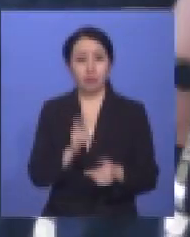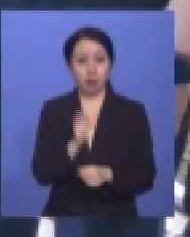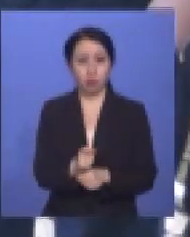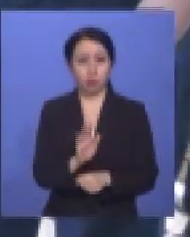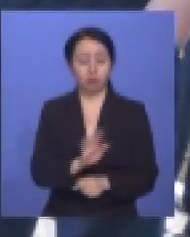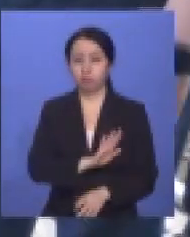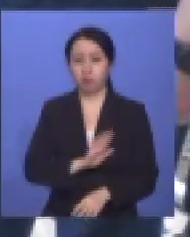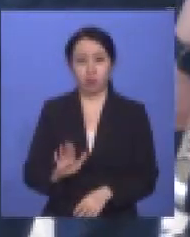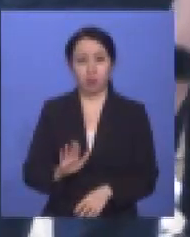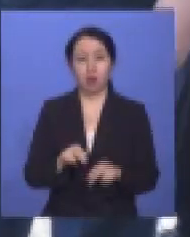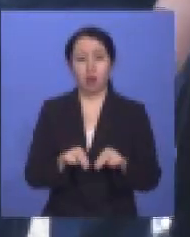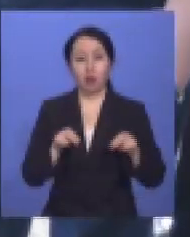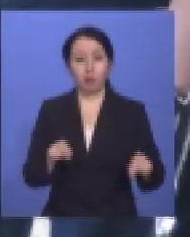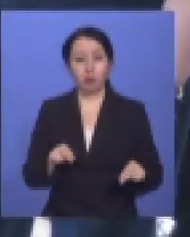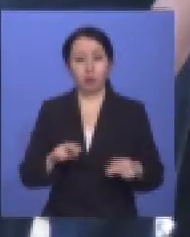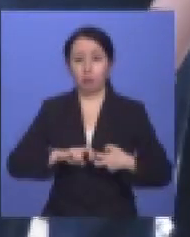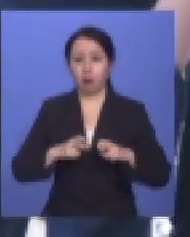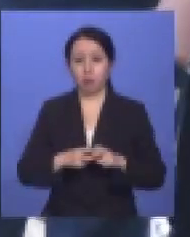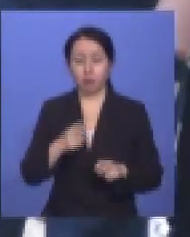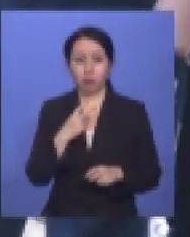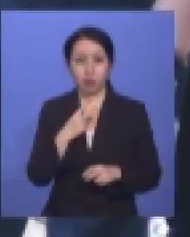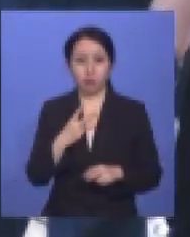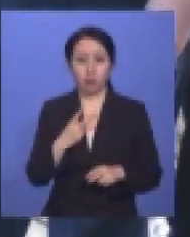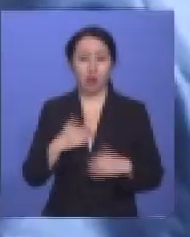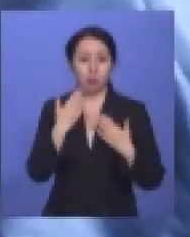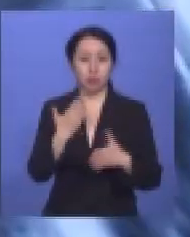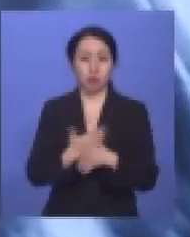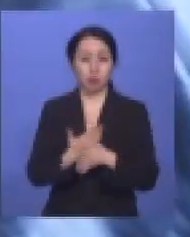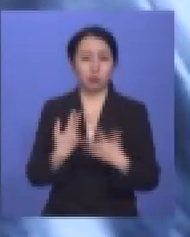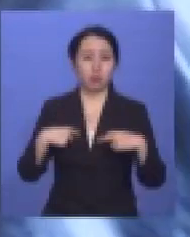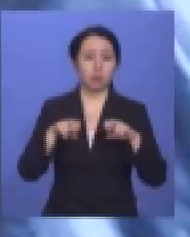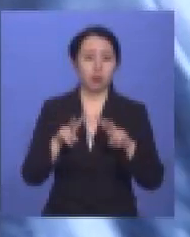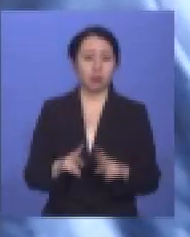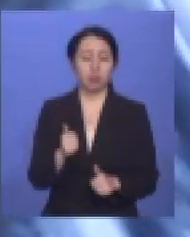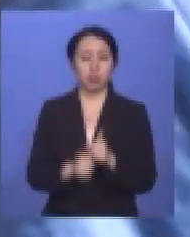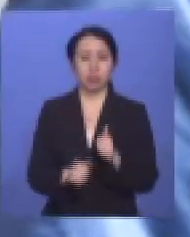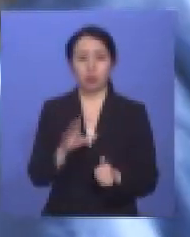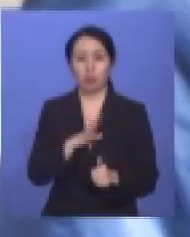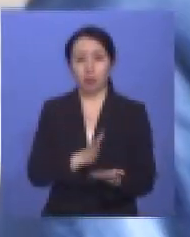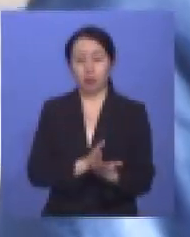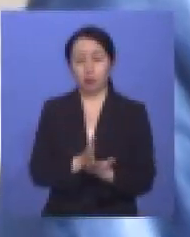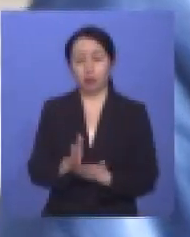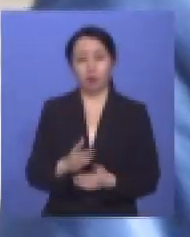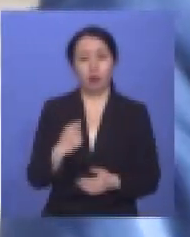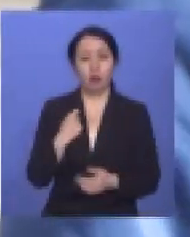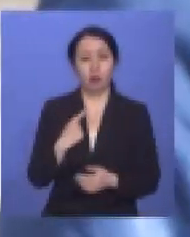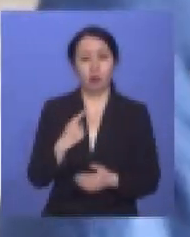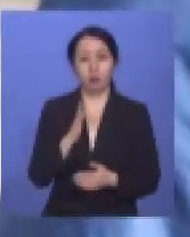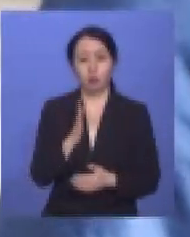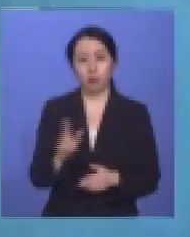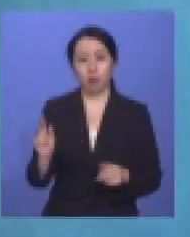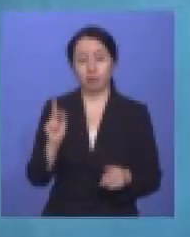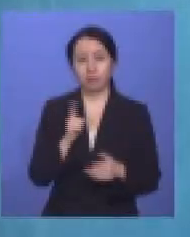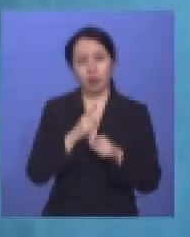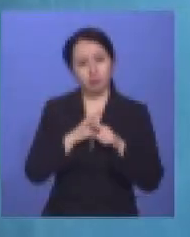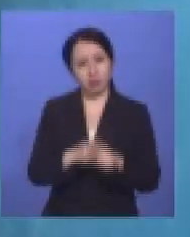Люди в погонах призывают не скрывать проблем, обращаться за помощью специалистов. Нередко выходом может стать направление алкоголиков на принудительное лечение.